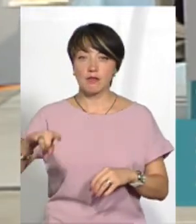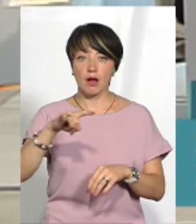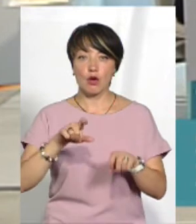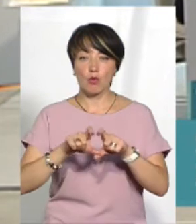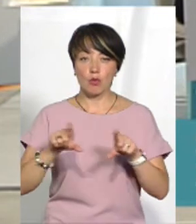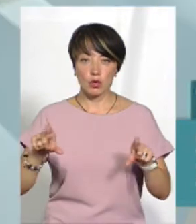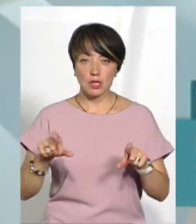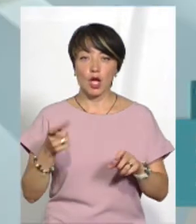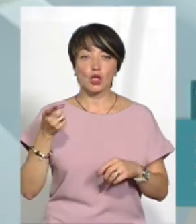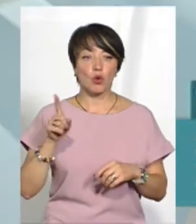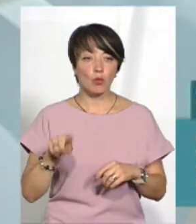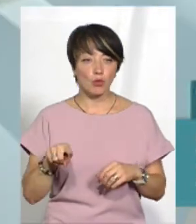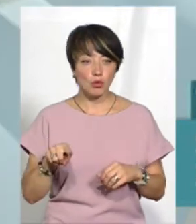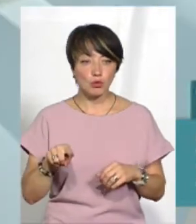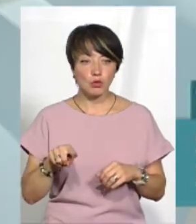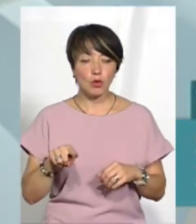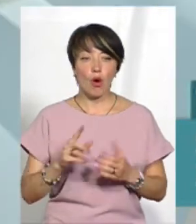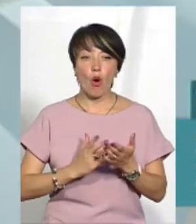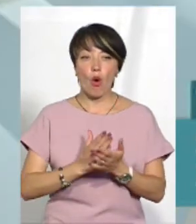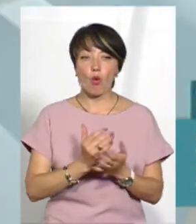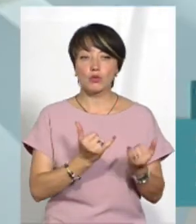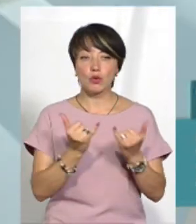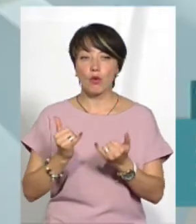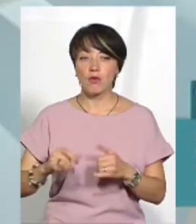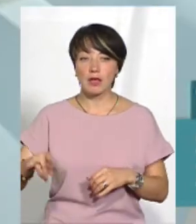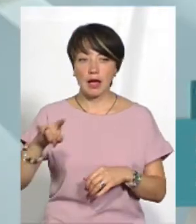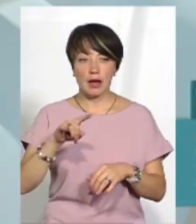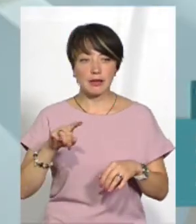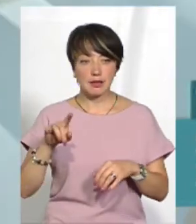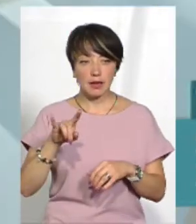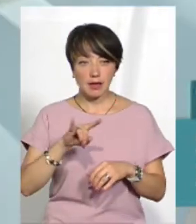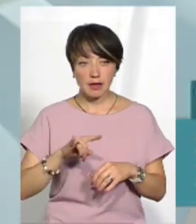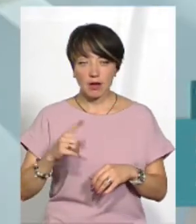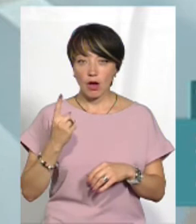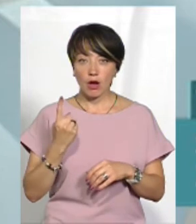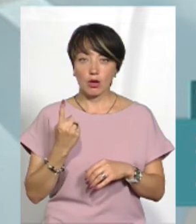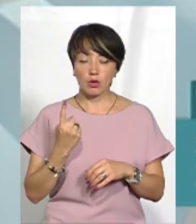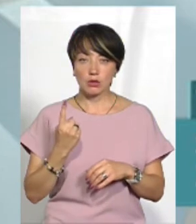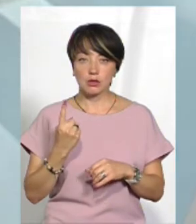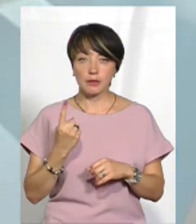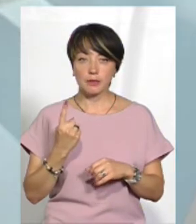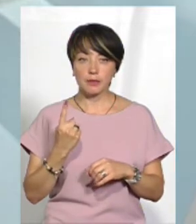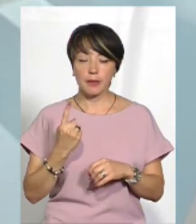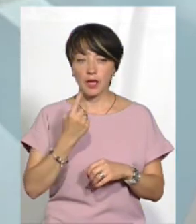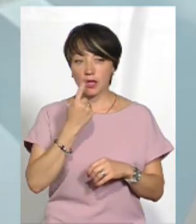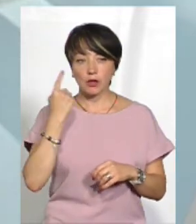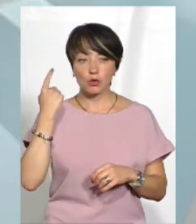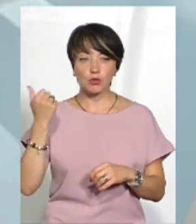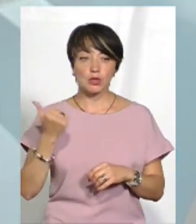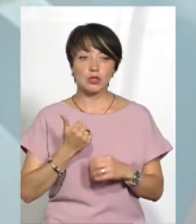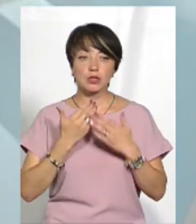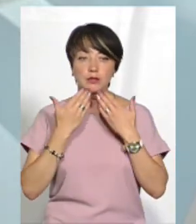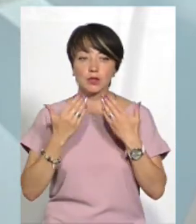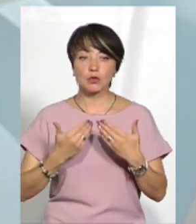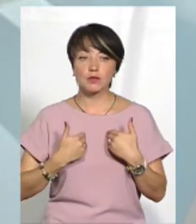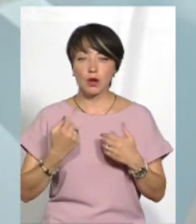в аеропорті. Тому обслуговування літаків, от мене буквально на тому тижні звернувся